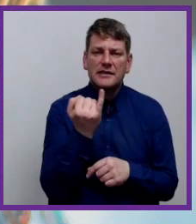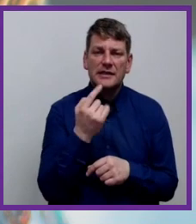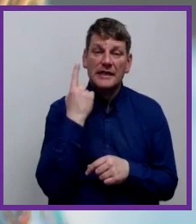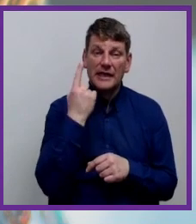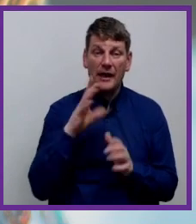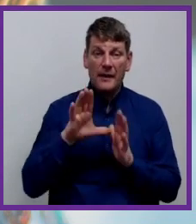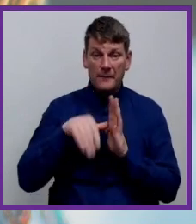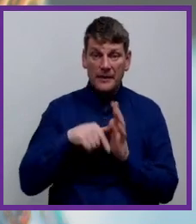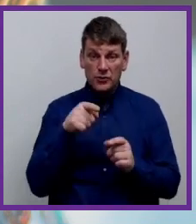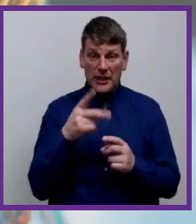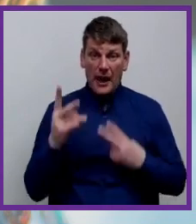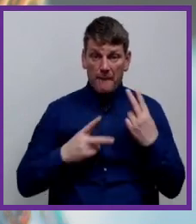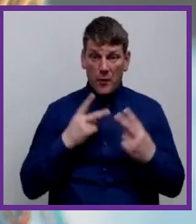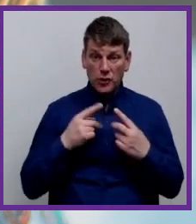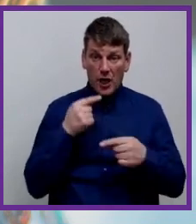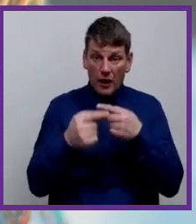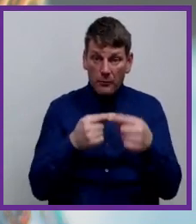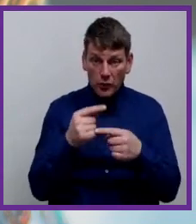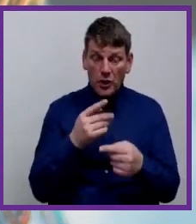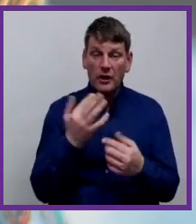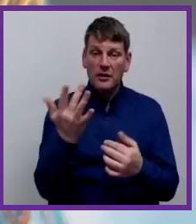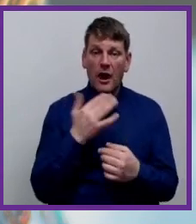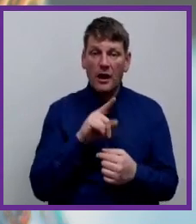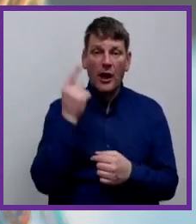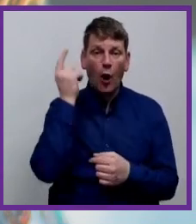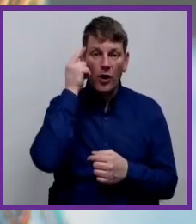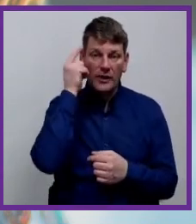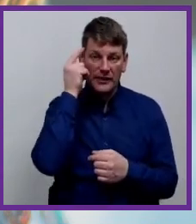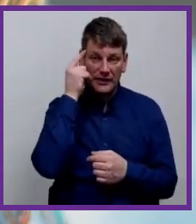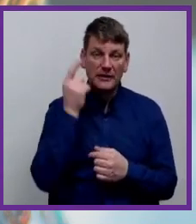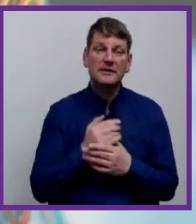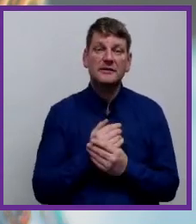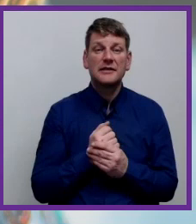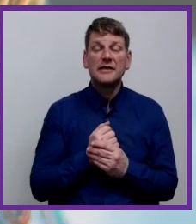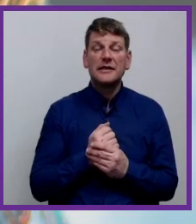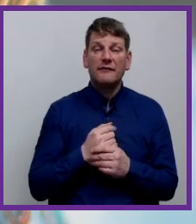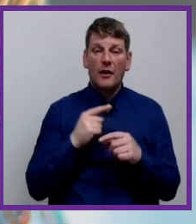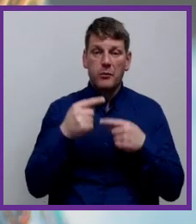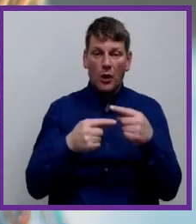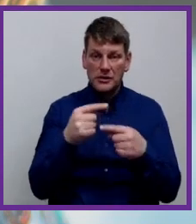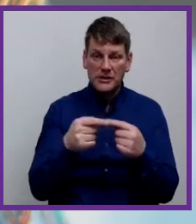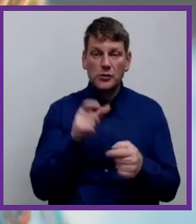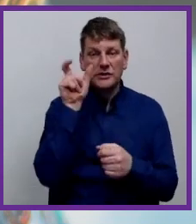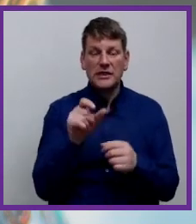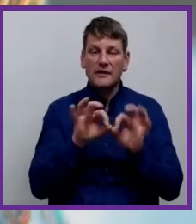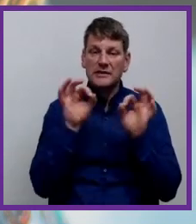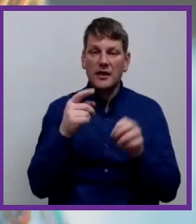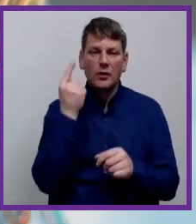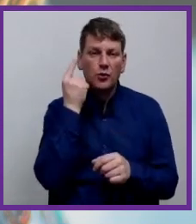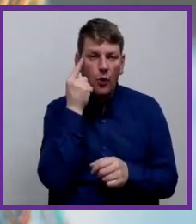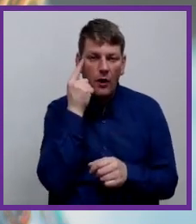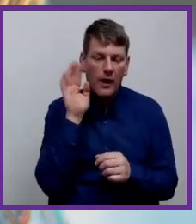šī te emocionālā procesa nāk šie te kognitīvie procesi, izziņas, un cilvēks sāk domāt par